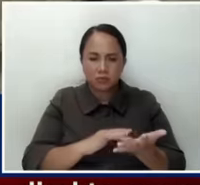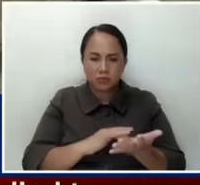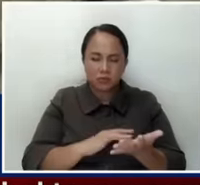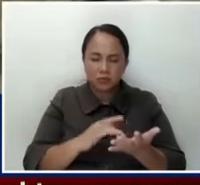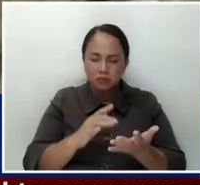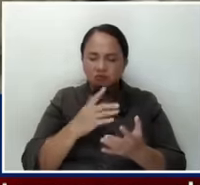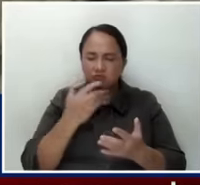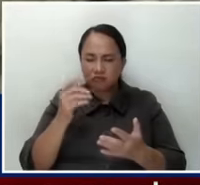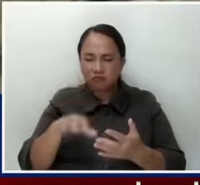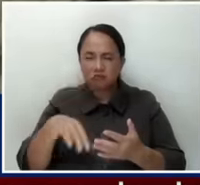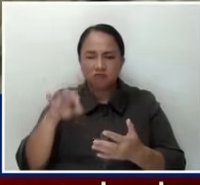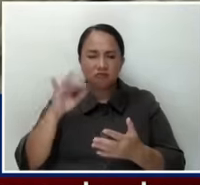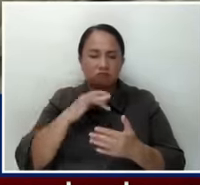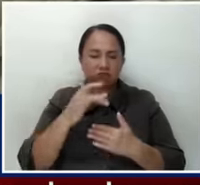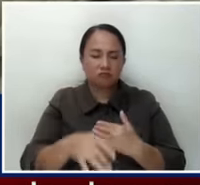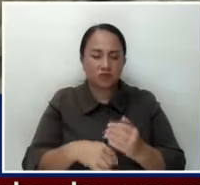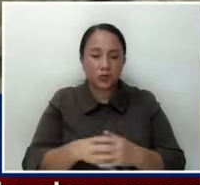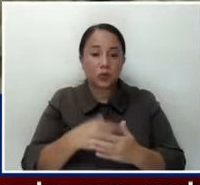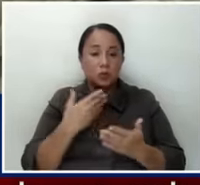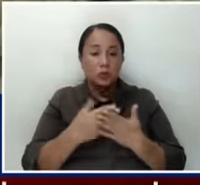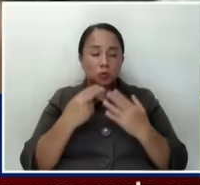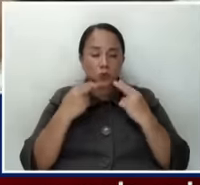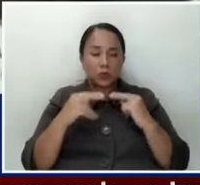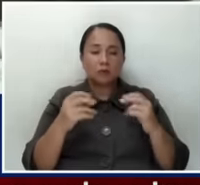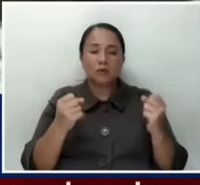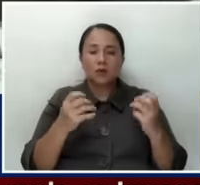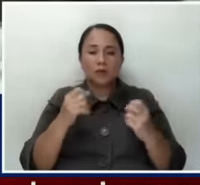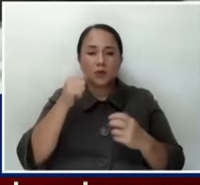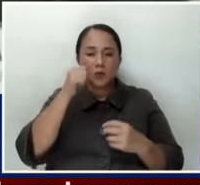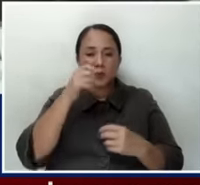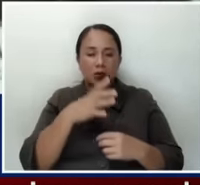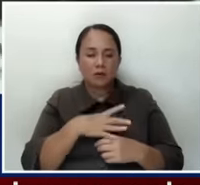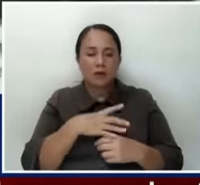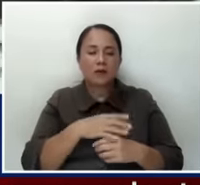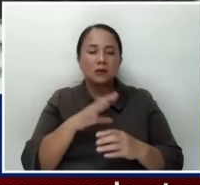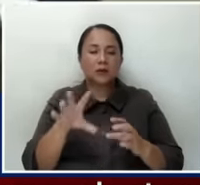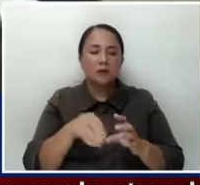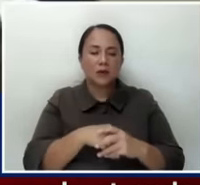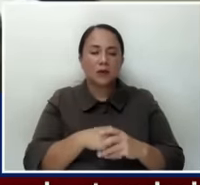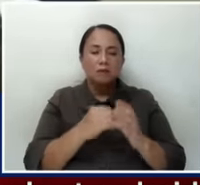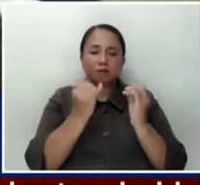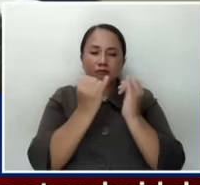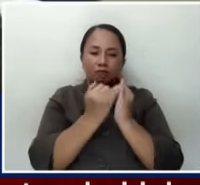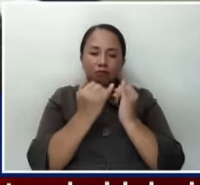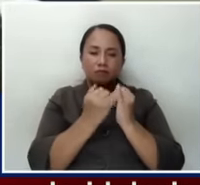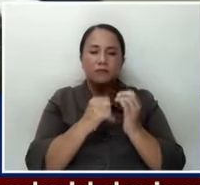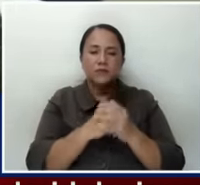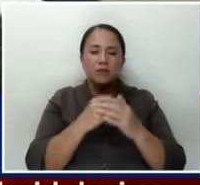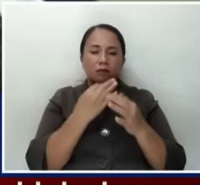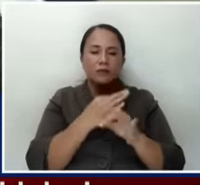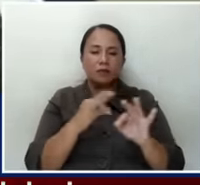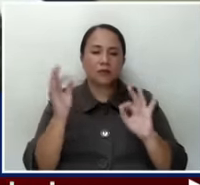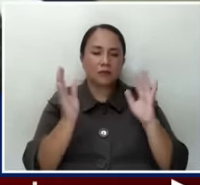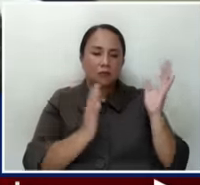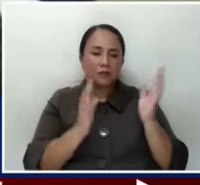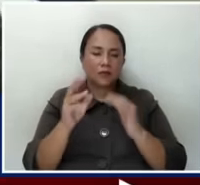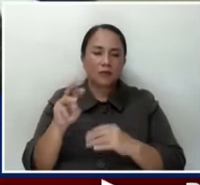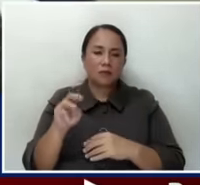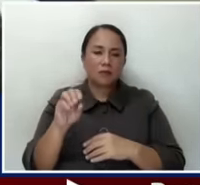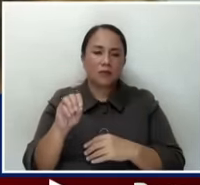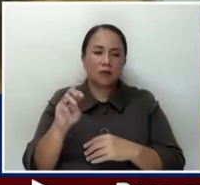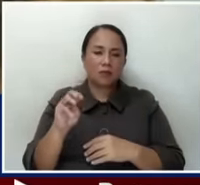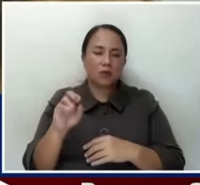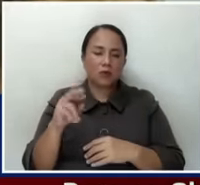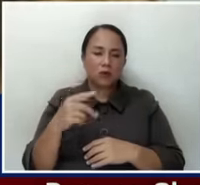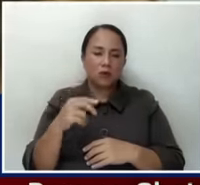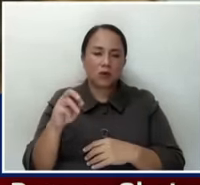siya. Ang good news sa maraming kababaihan, isasali na ng PhilHealth sa mga libreng serbisyo ang mammogram at